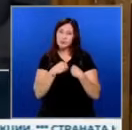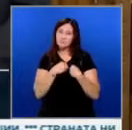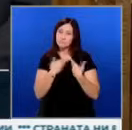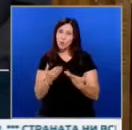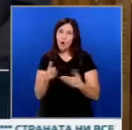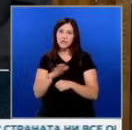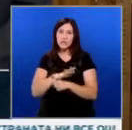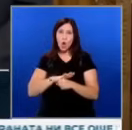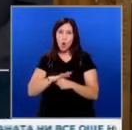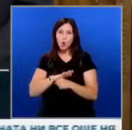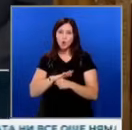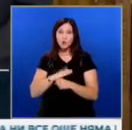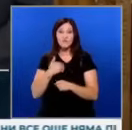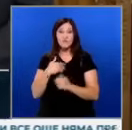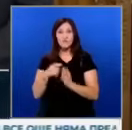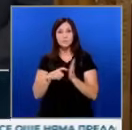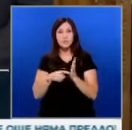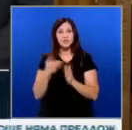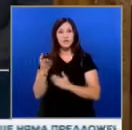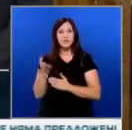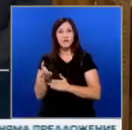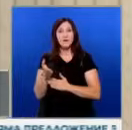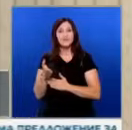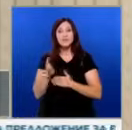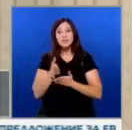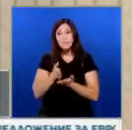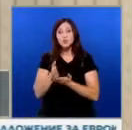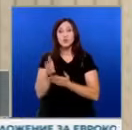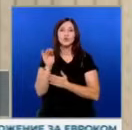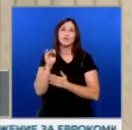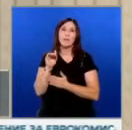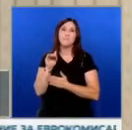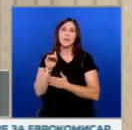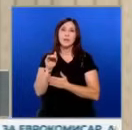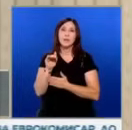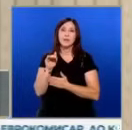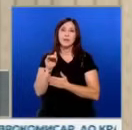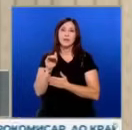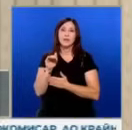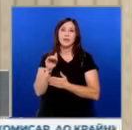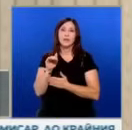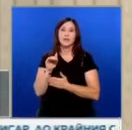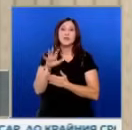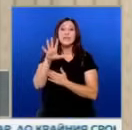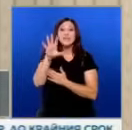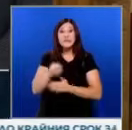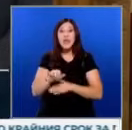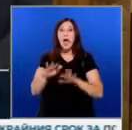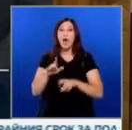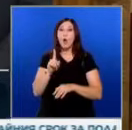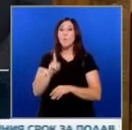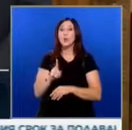И основната ми задача в тази посока ще бъде да се свали, ако може,